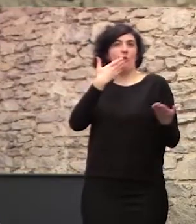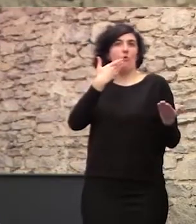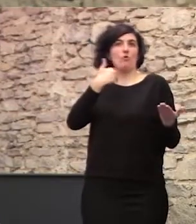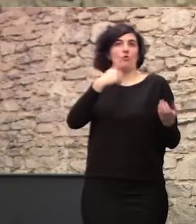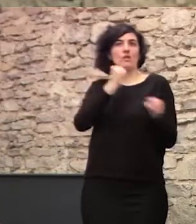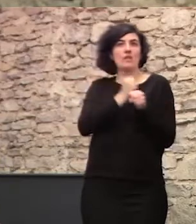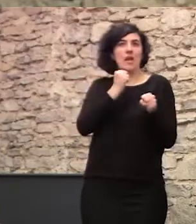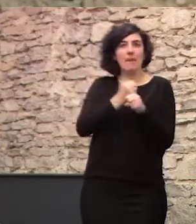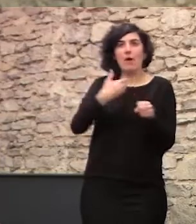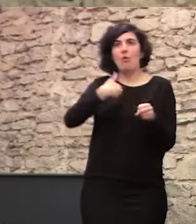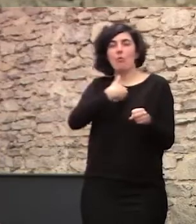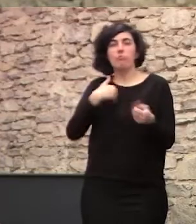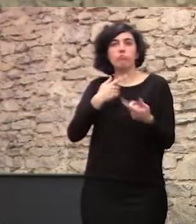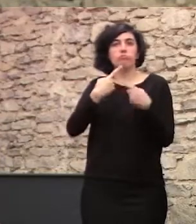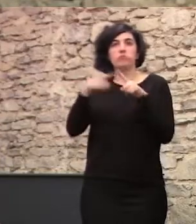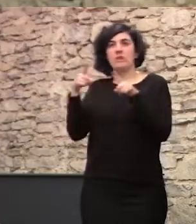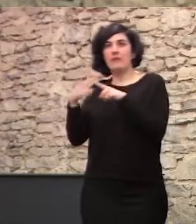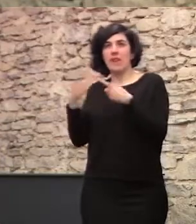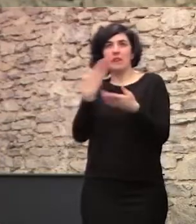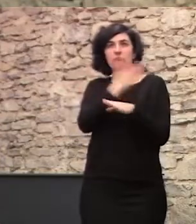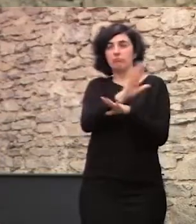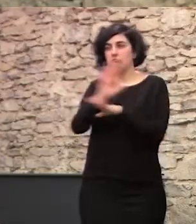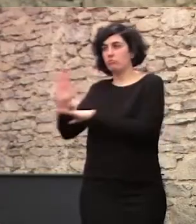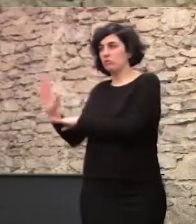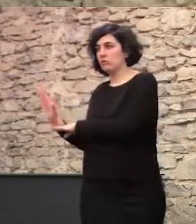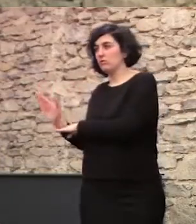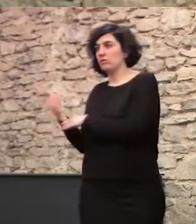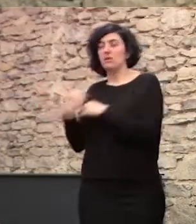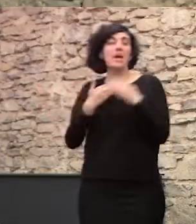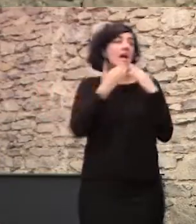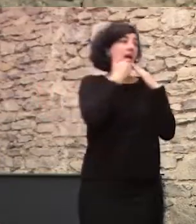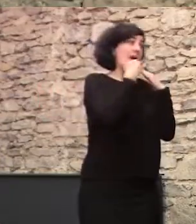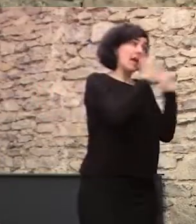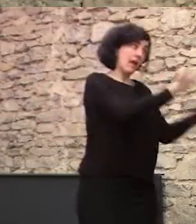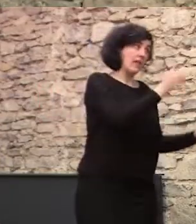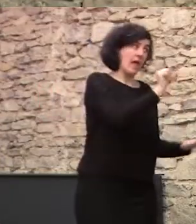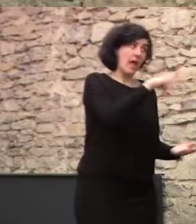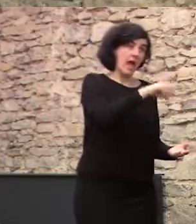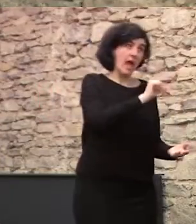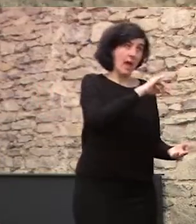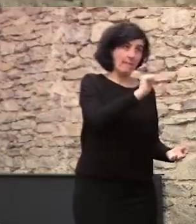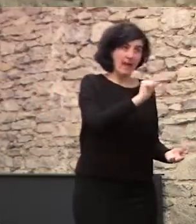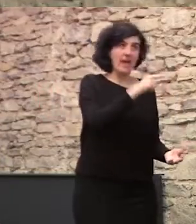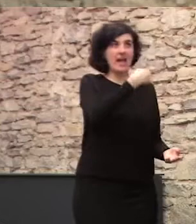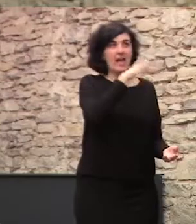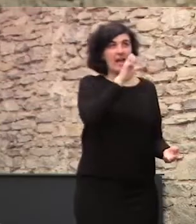bat egiten. Ez dakit erapontzi geratu, eh? Oso, eskerrik asko, Maria. Eskerrik asko, Gema.